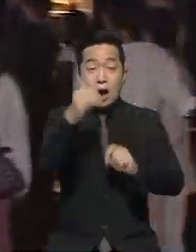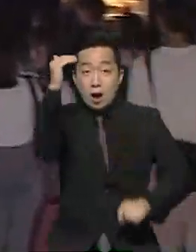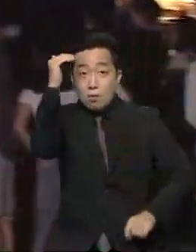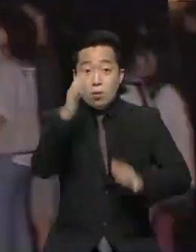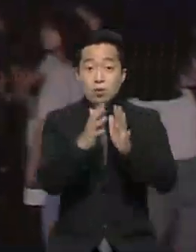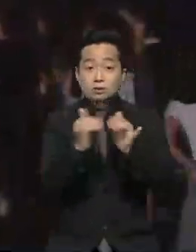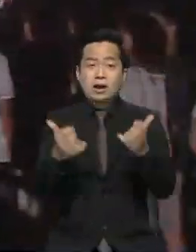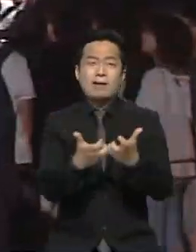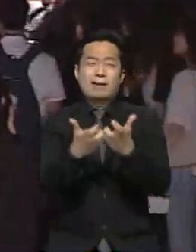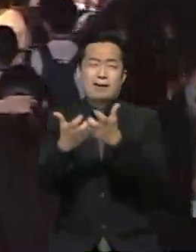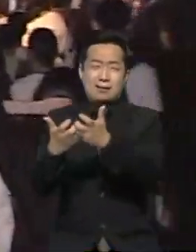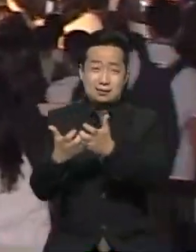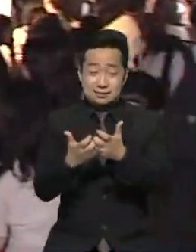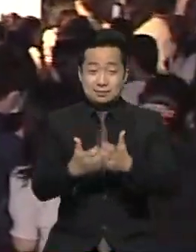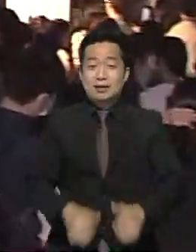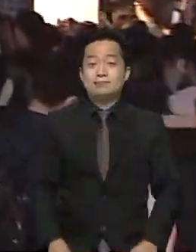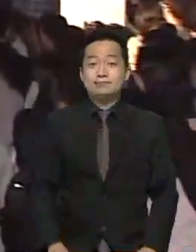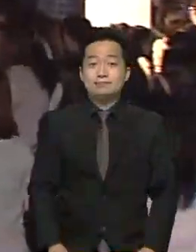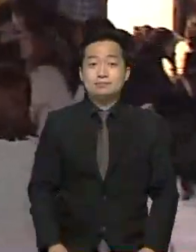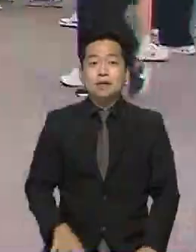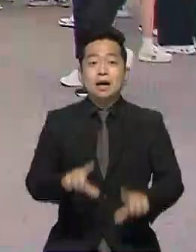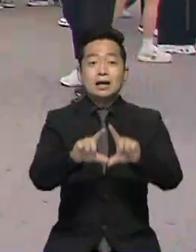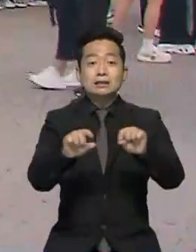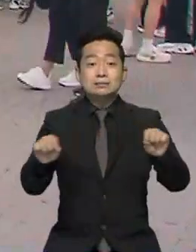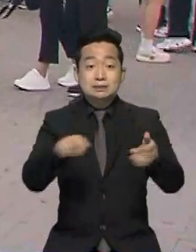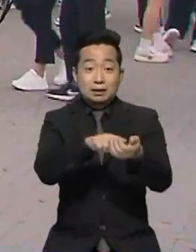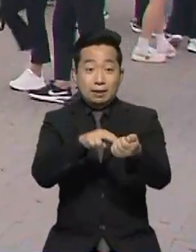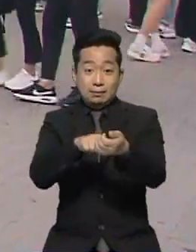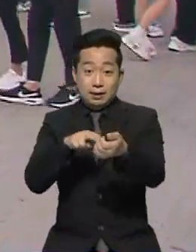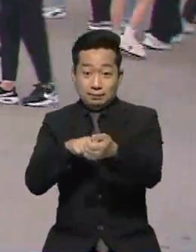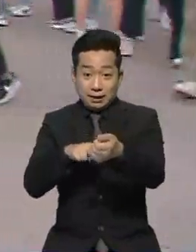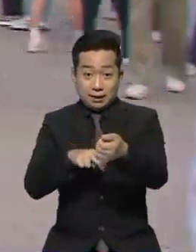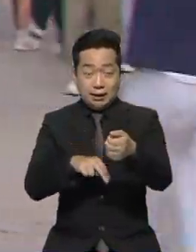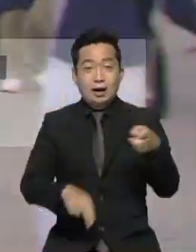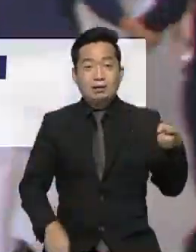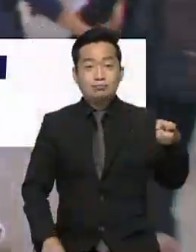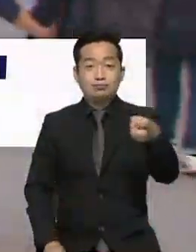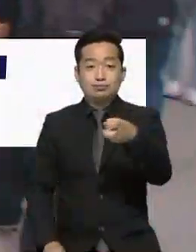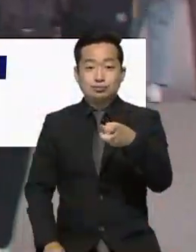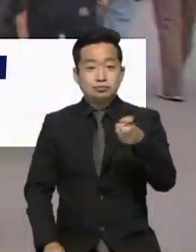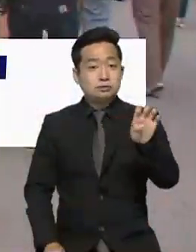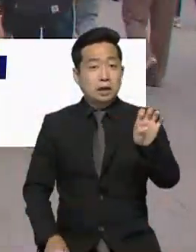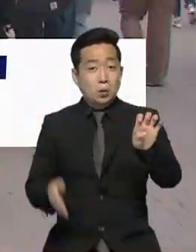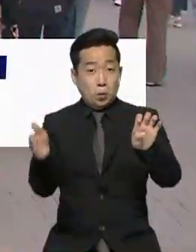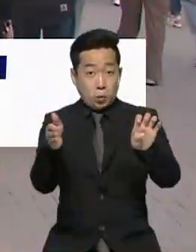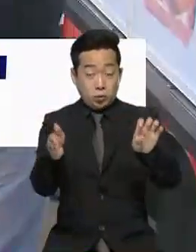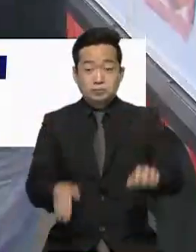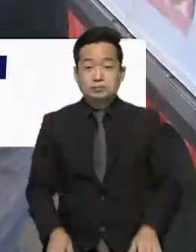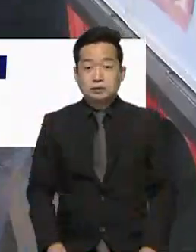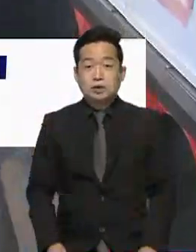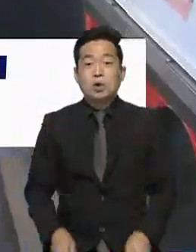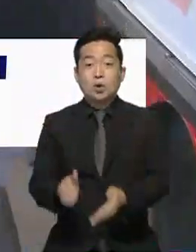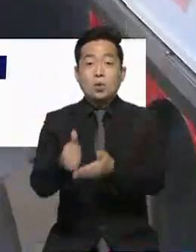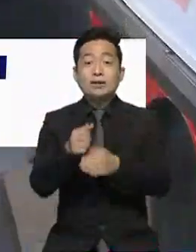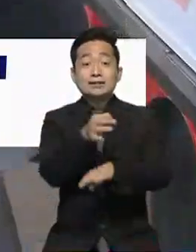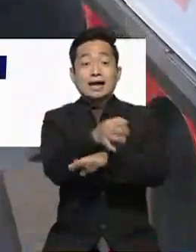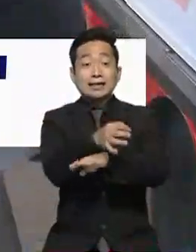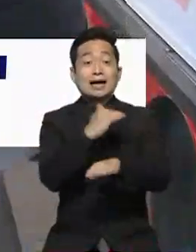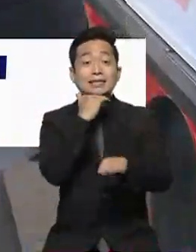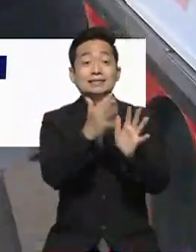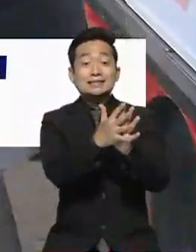보려는 이들로 가득 찼습니다. 여러 음식을 판매하는 푸드트럭 40여 대 모두에 손님이 몰리면서 기다란 줄이